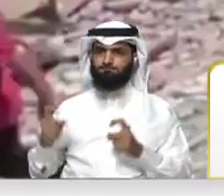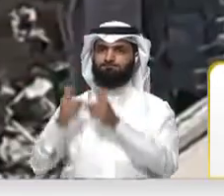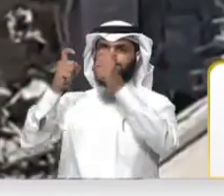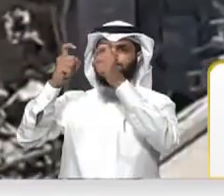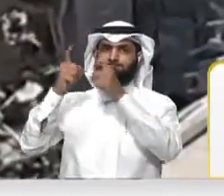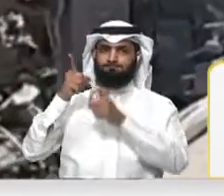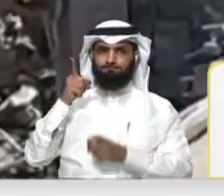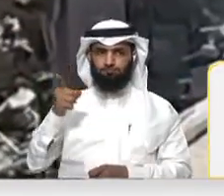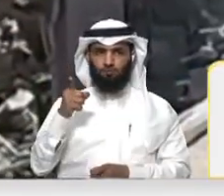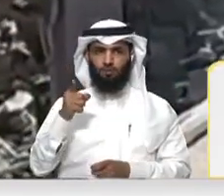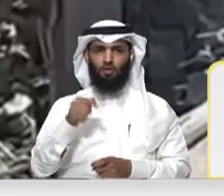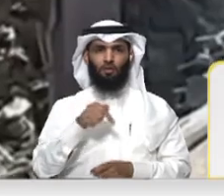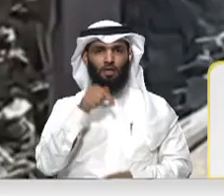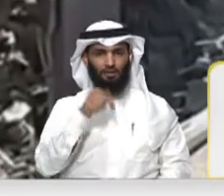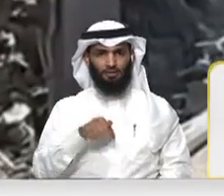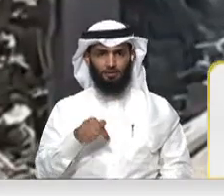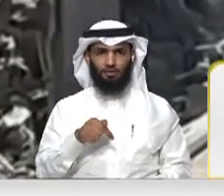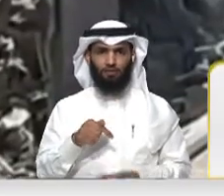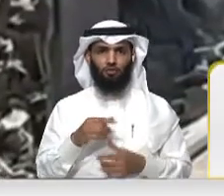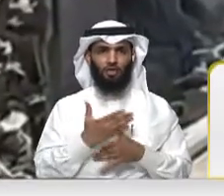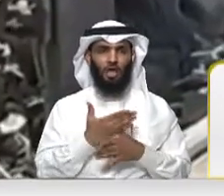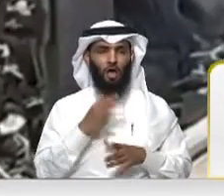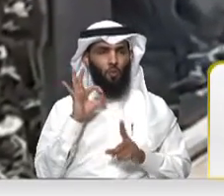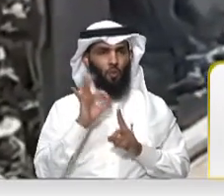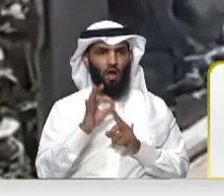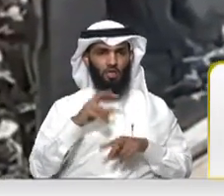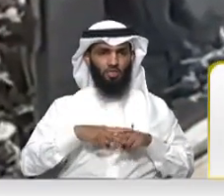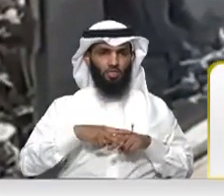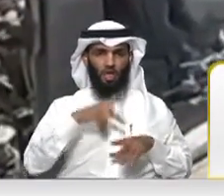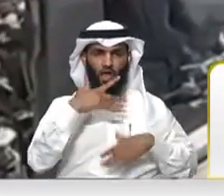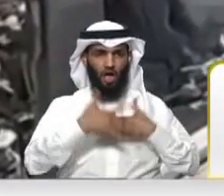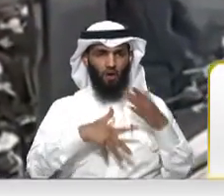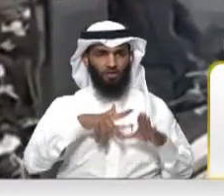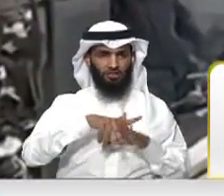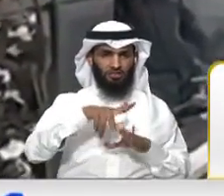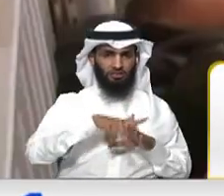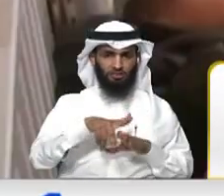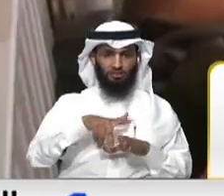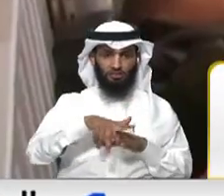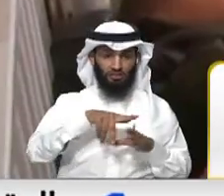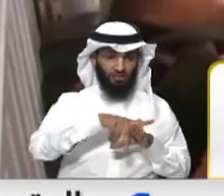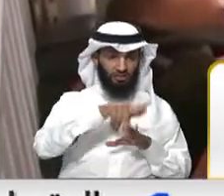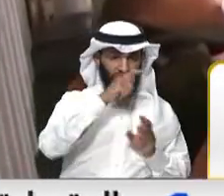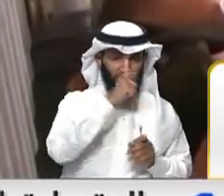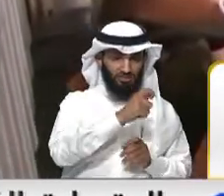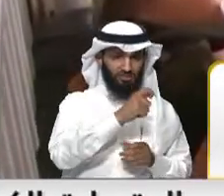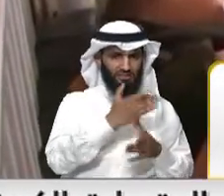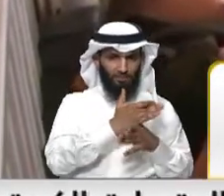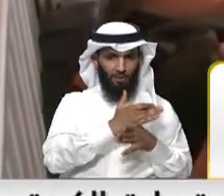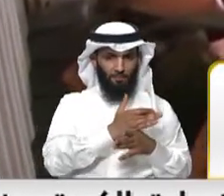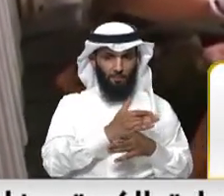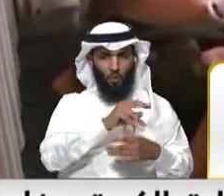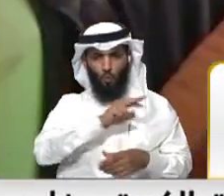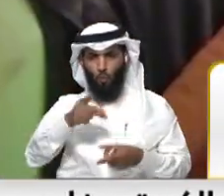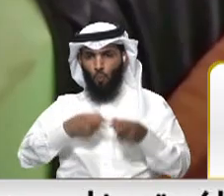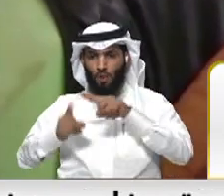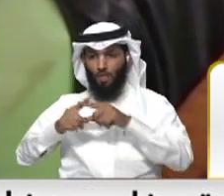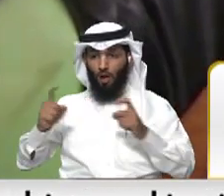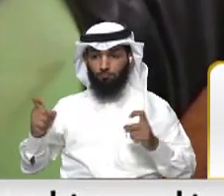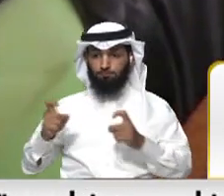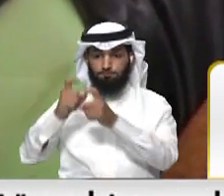وفق هذا الراي فضلا عن الانتقام هو الضغط على المقاتلين الفع بما يروج